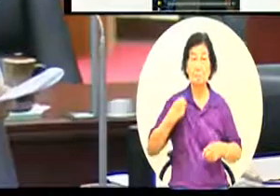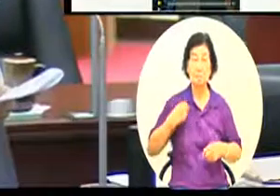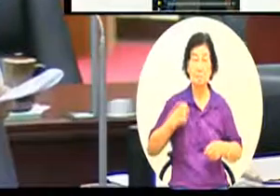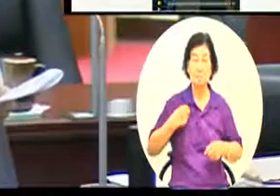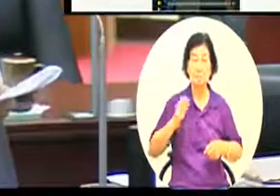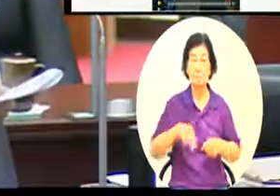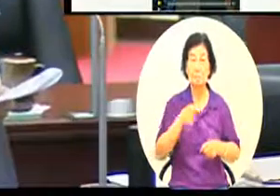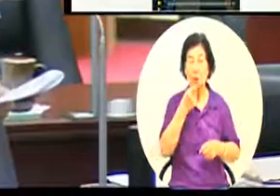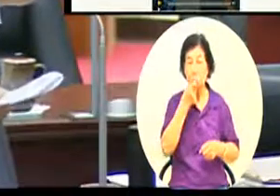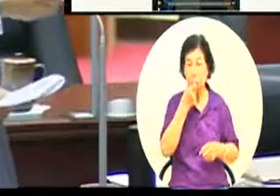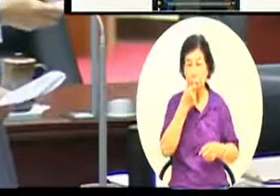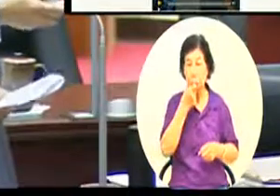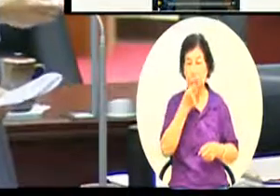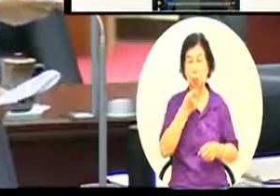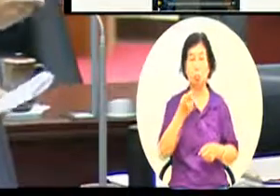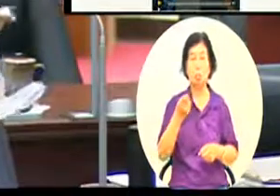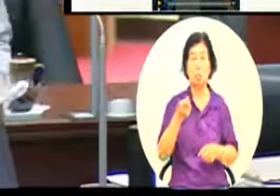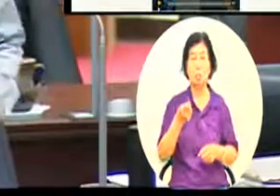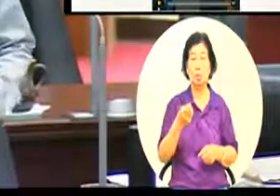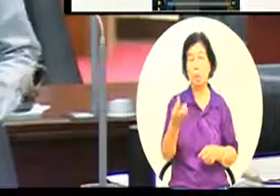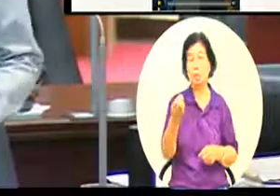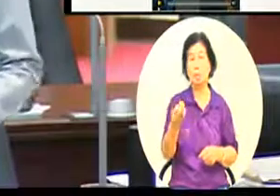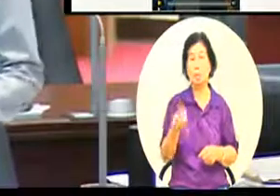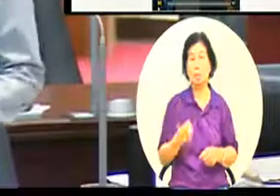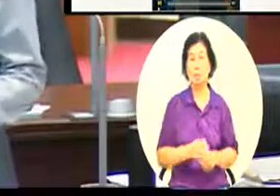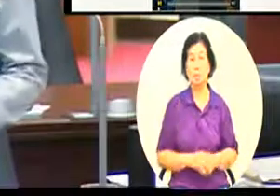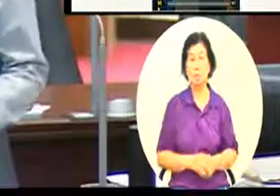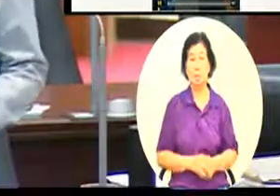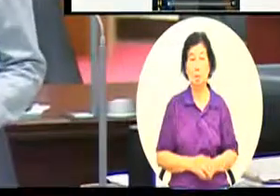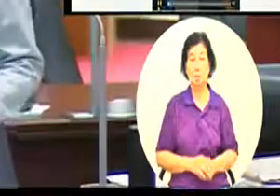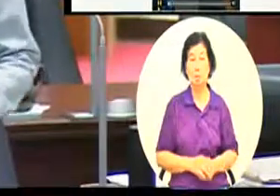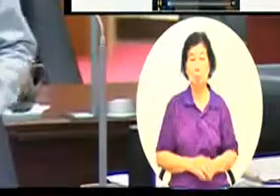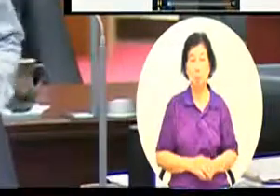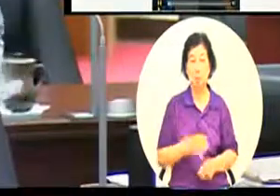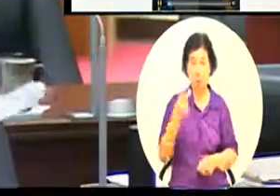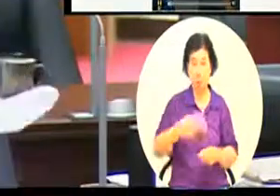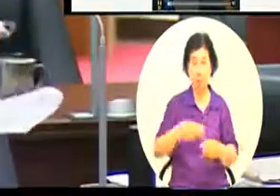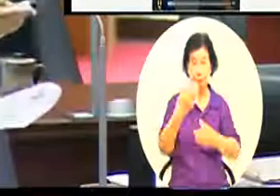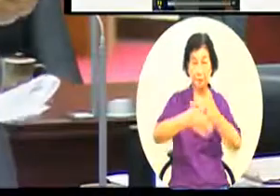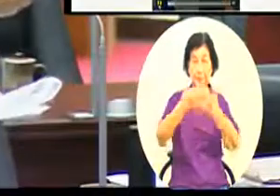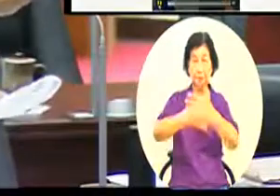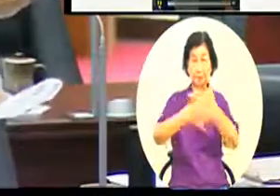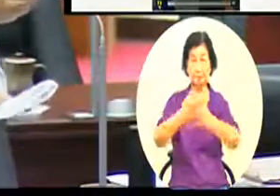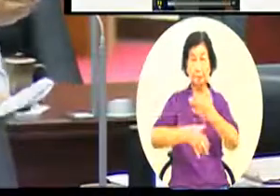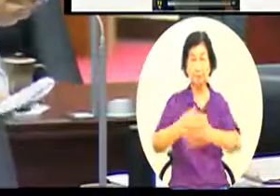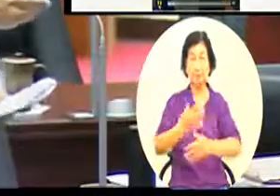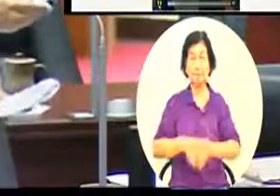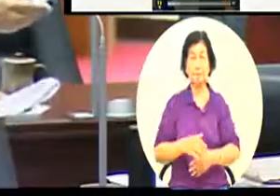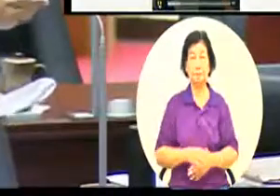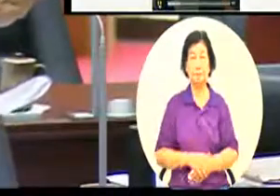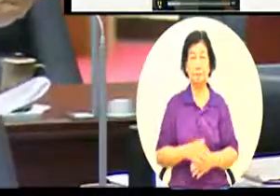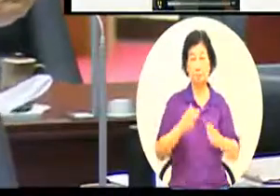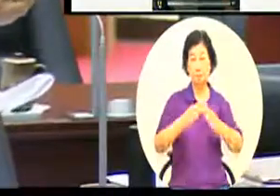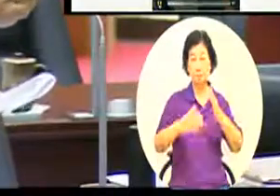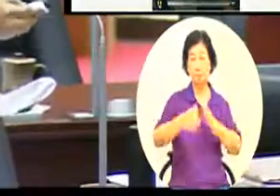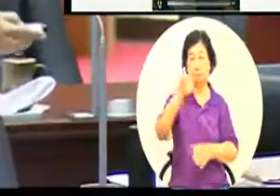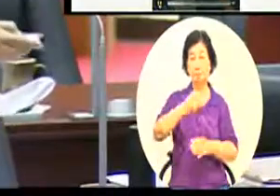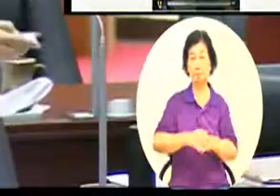吗？对，来稍微再播放一个影片好不好？市长，你稍微看一